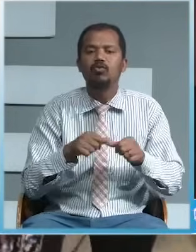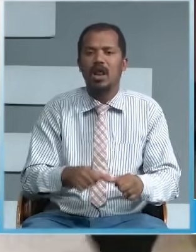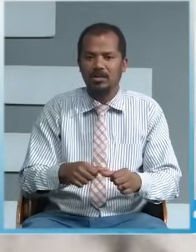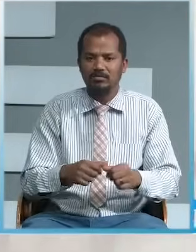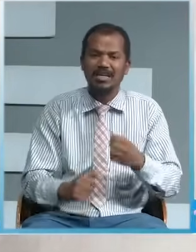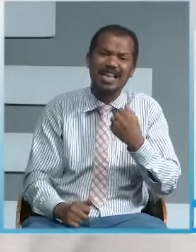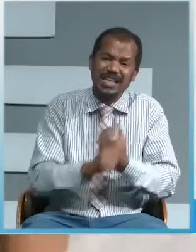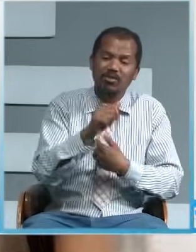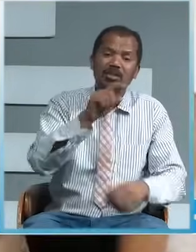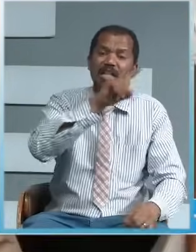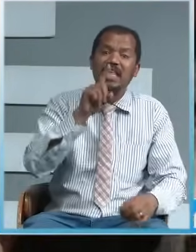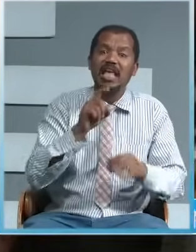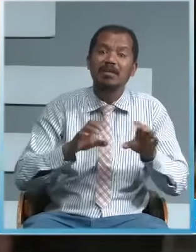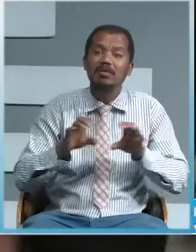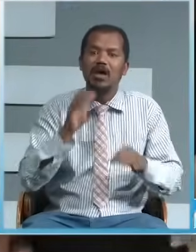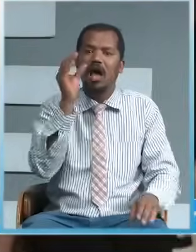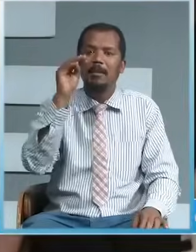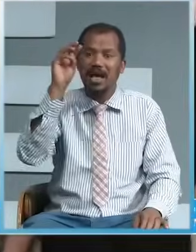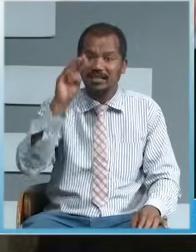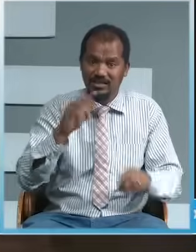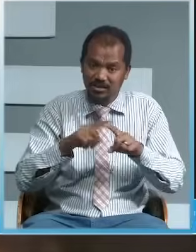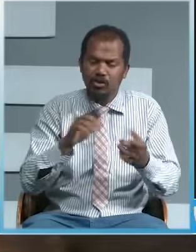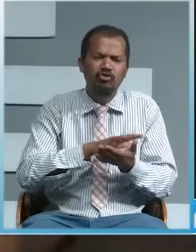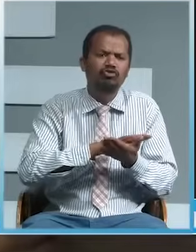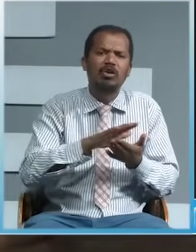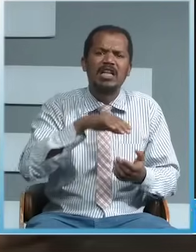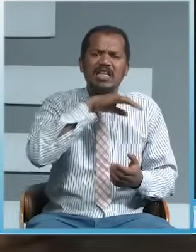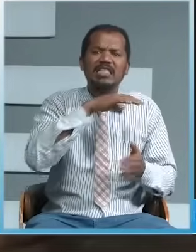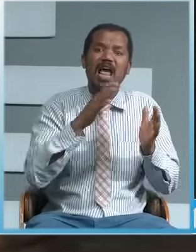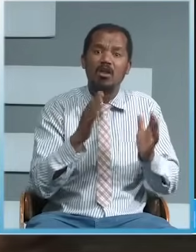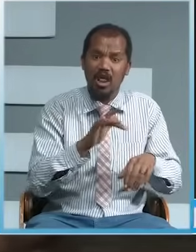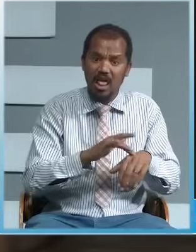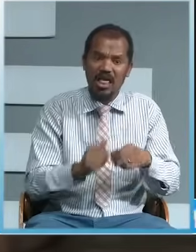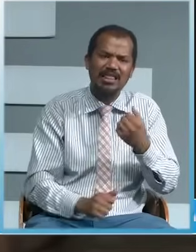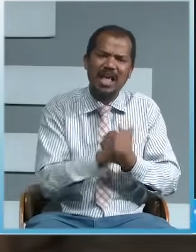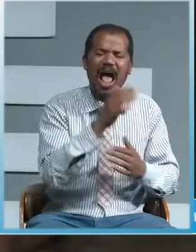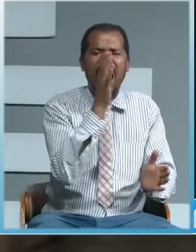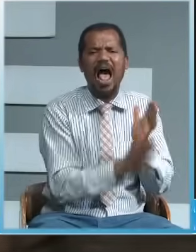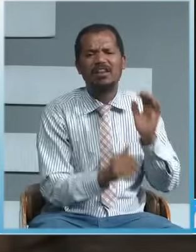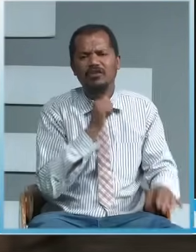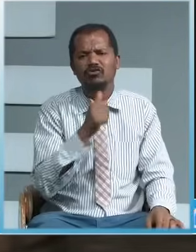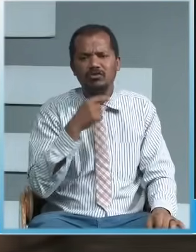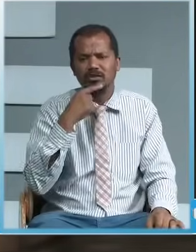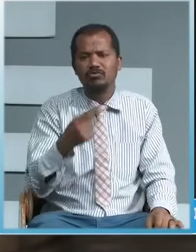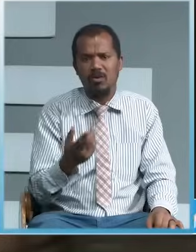አስባቸው ውላለች። ለጥቃቱ ተጠያቂ የሚደረገው ሐማስ ግን ንጹሐኑ እስራኤላውያን ላይ ጥቃቱን